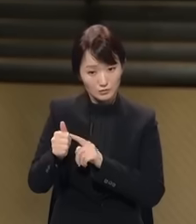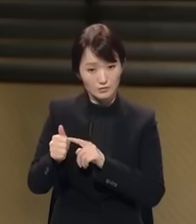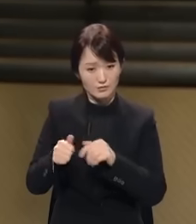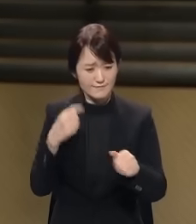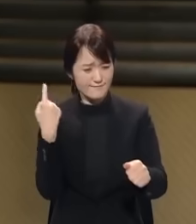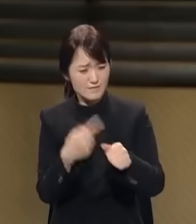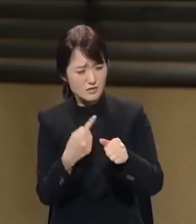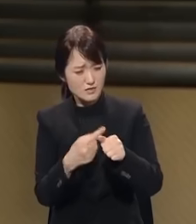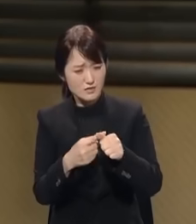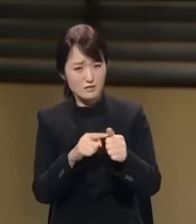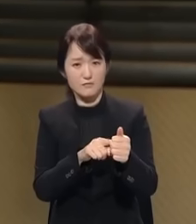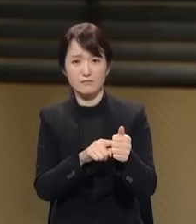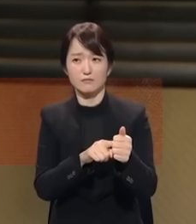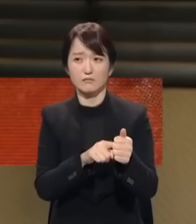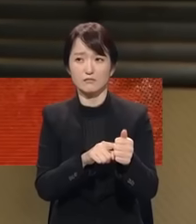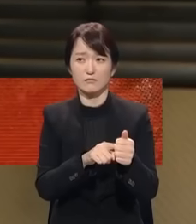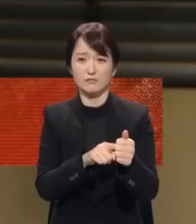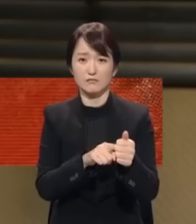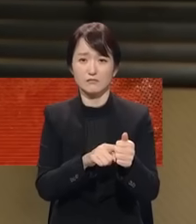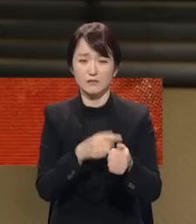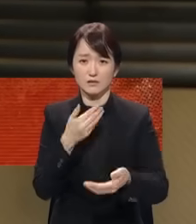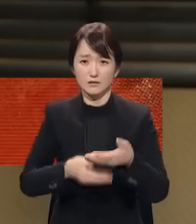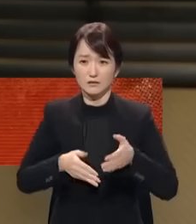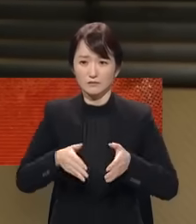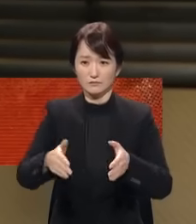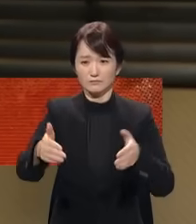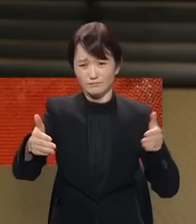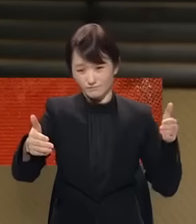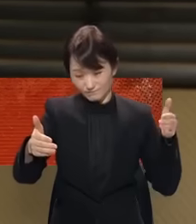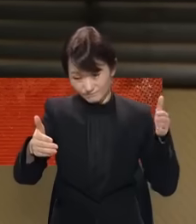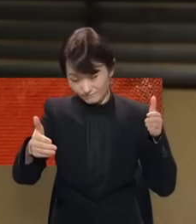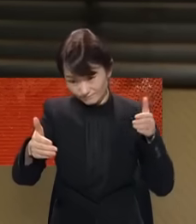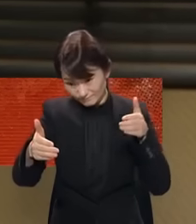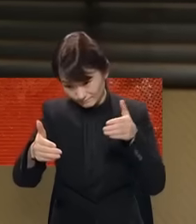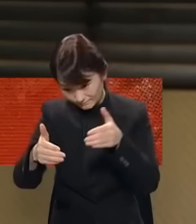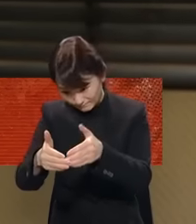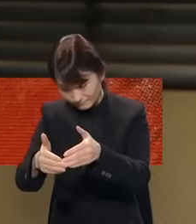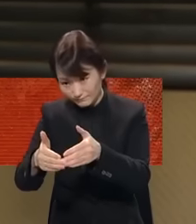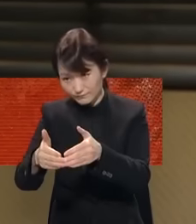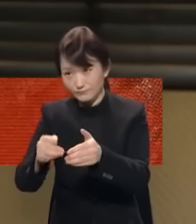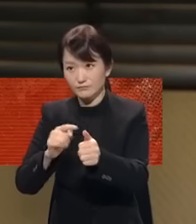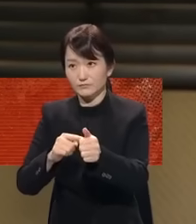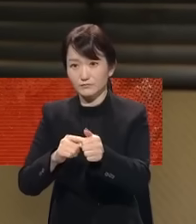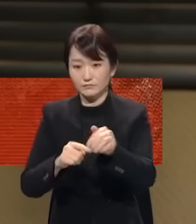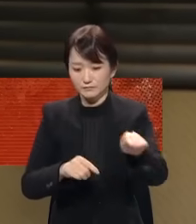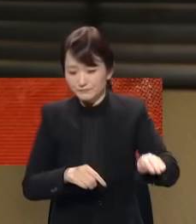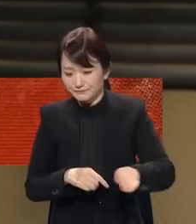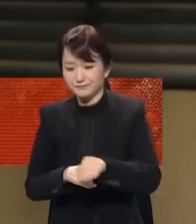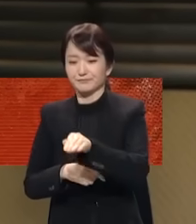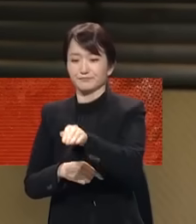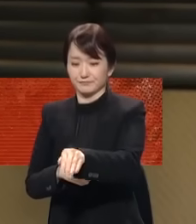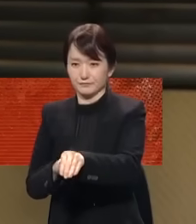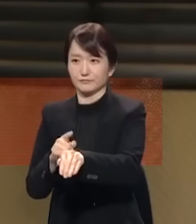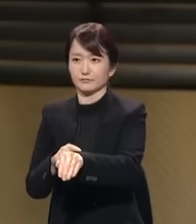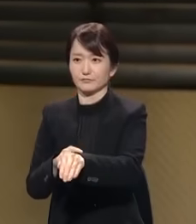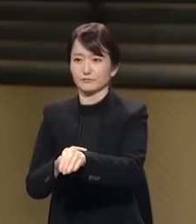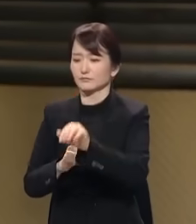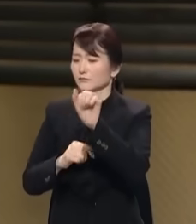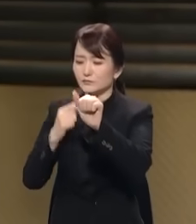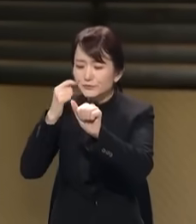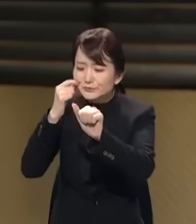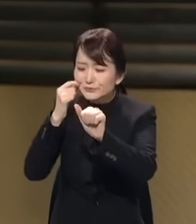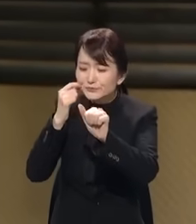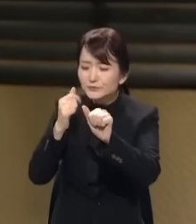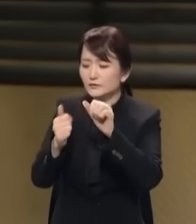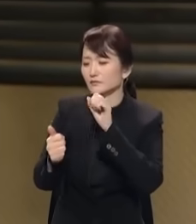합니다. 욕을 하니까 고속도로 종점 부분에서 대리기사는 차를 세우고 아마 운전 못하겠다라고